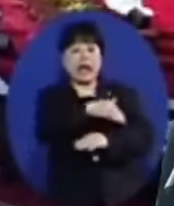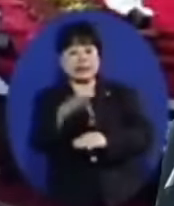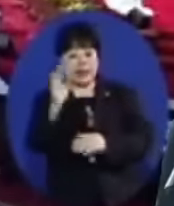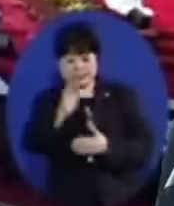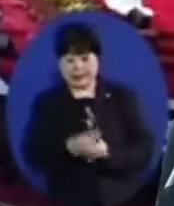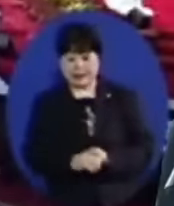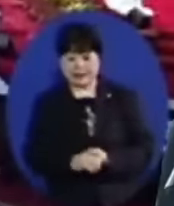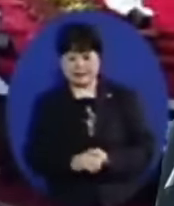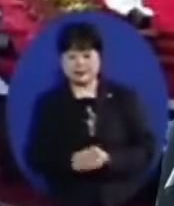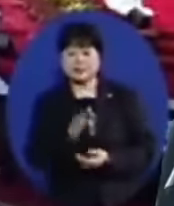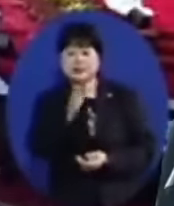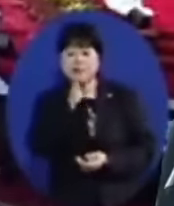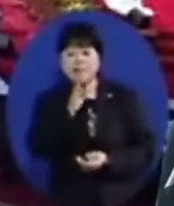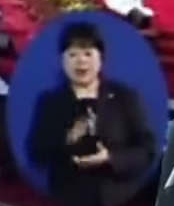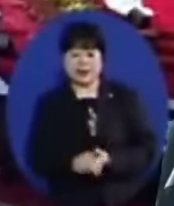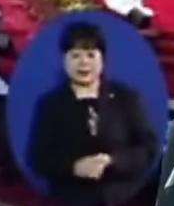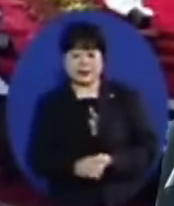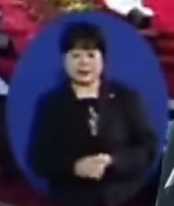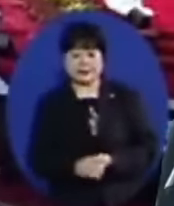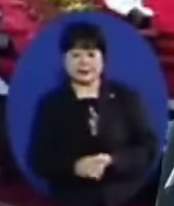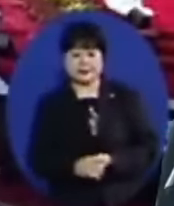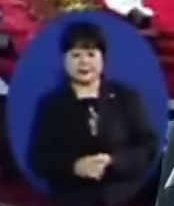우리가 진실로